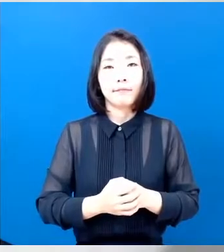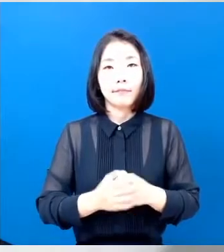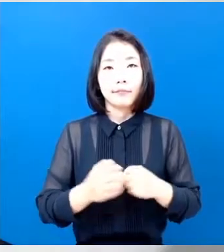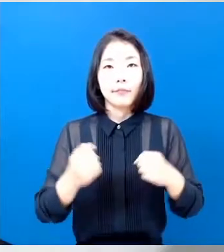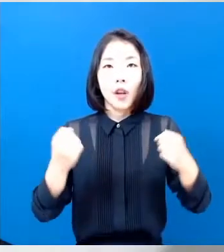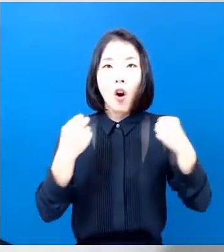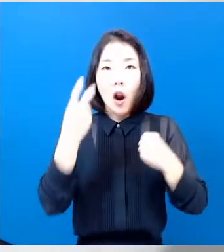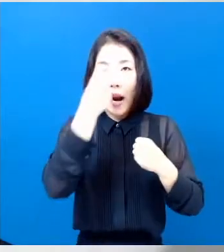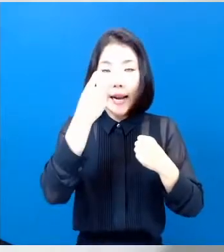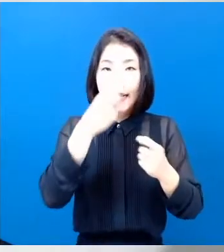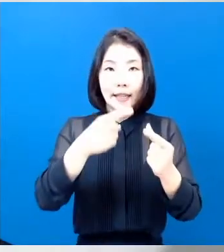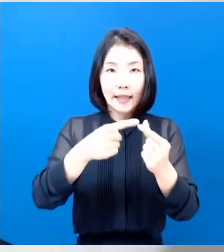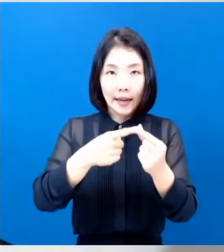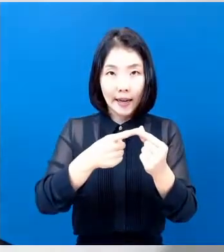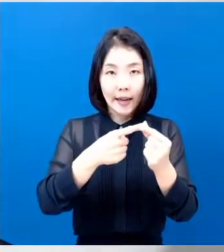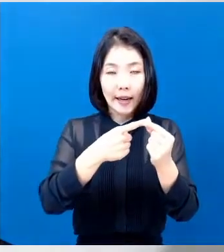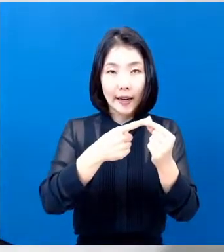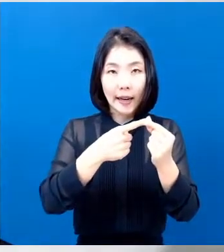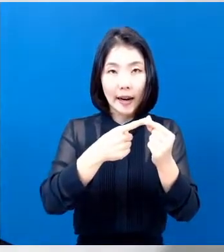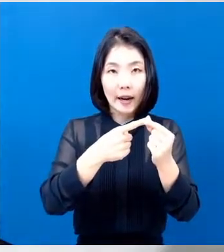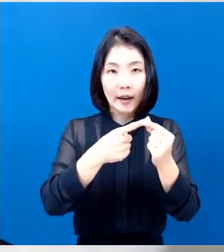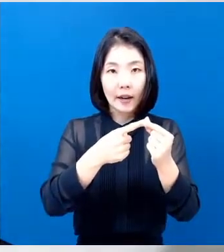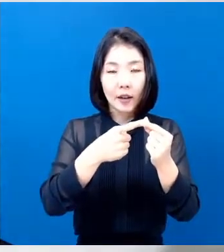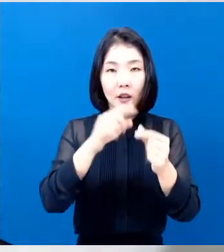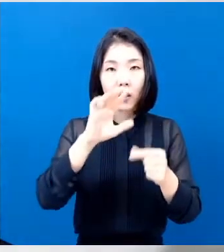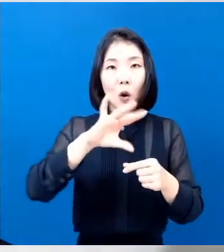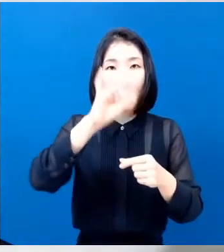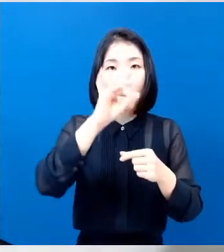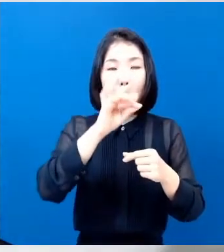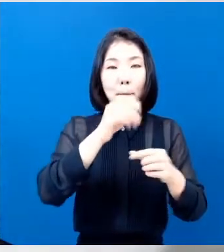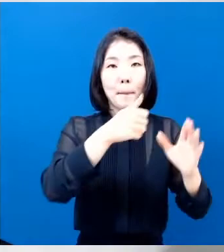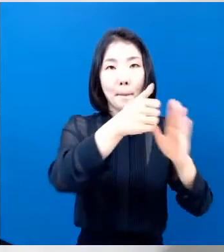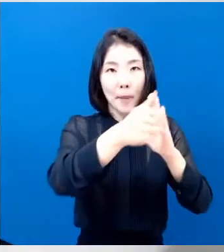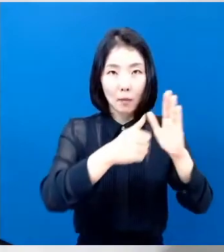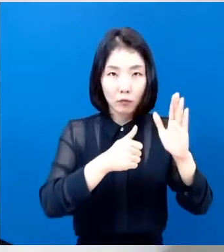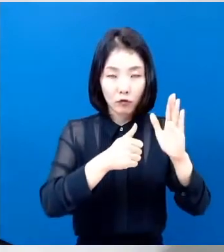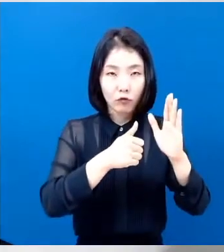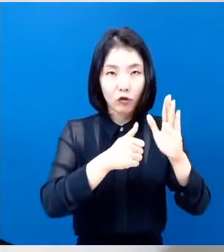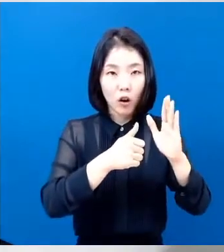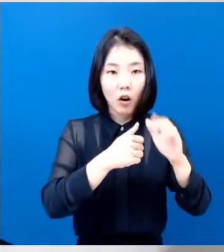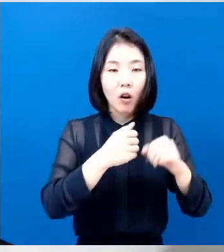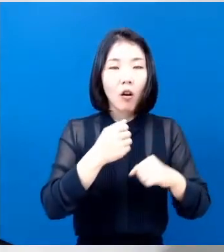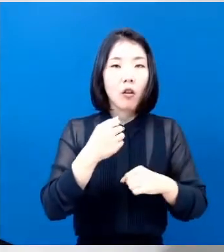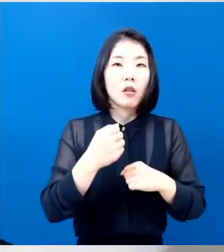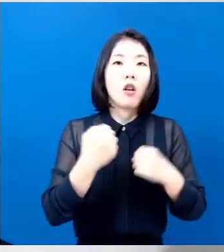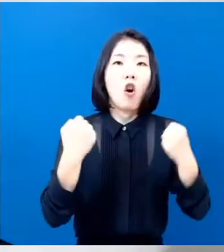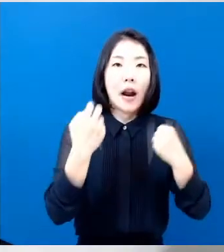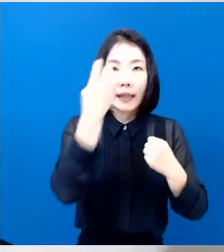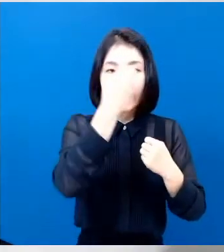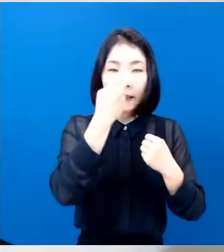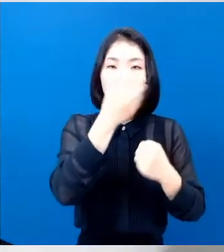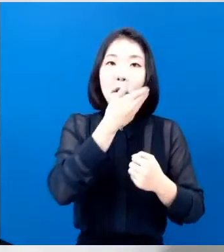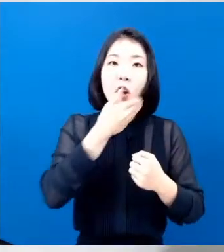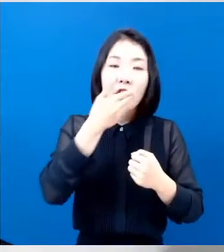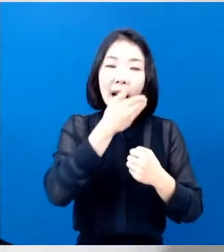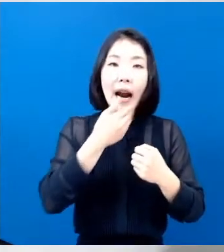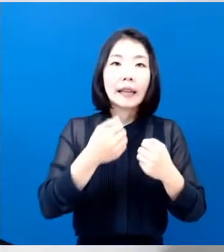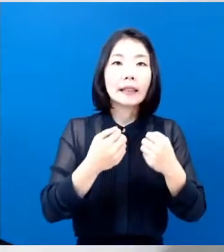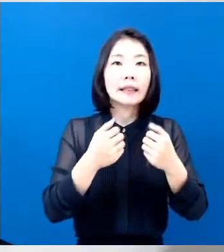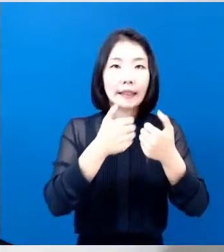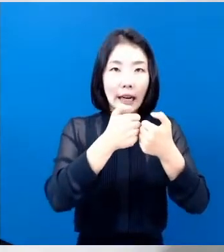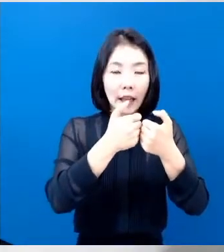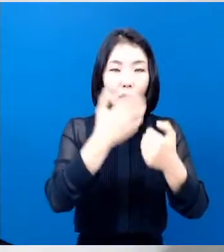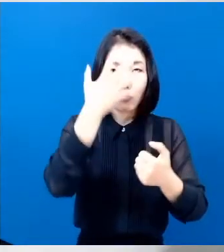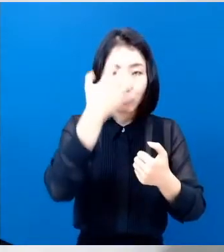건강관리 1단계는 최초 이용자 방문시 건강상담 영양상담 우울증